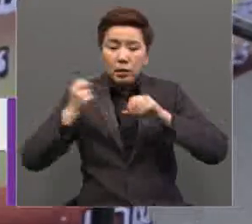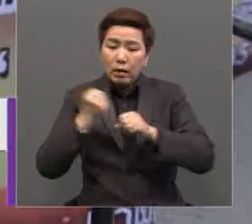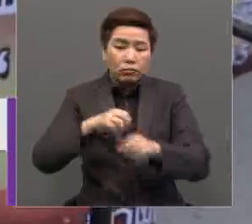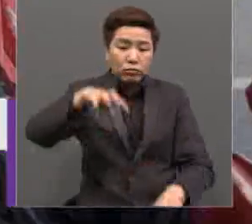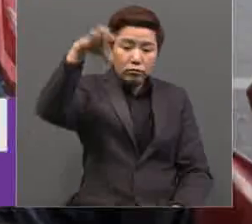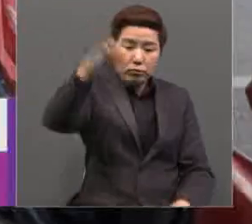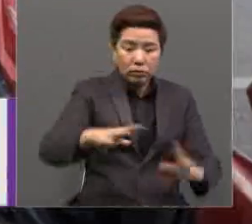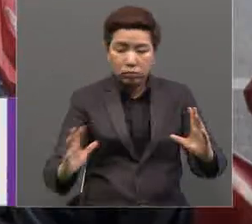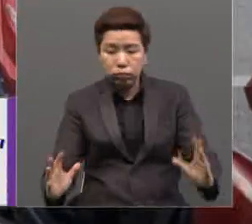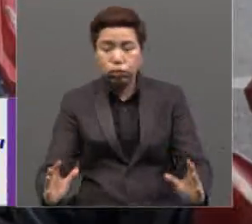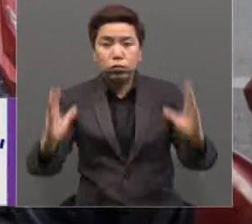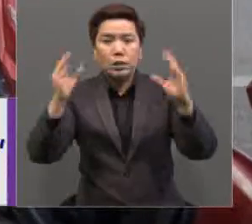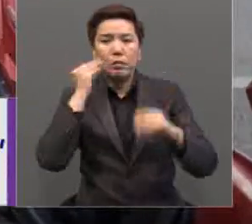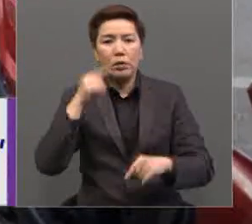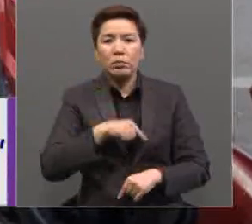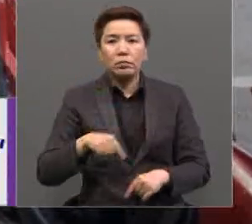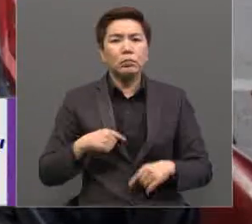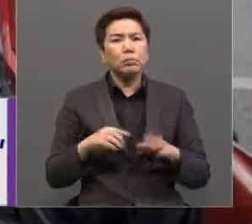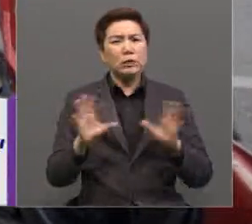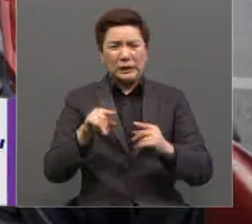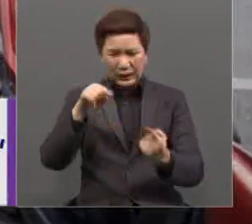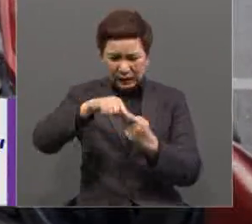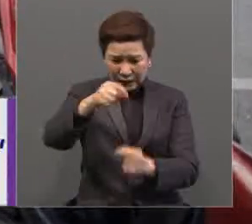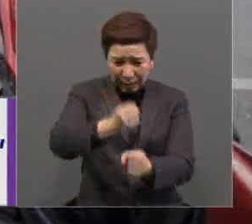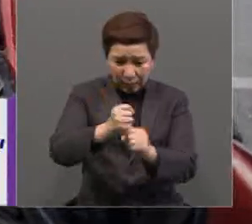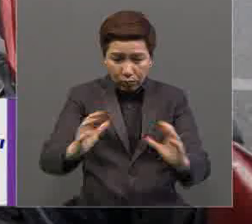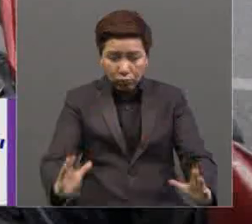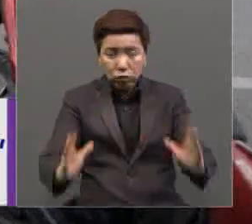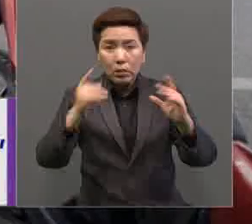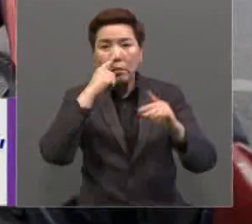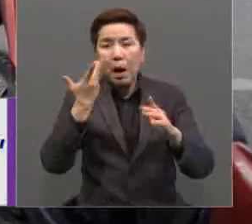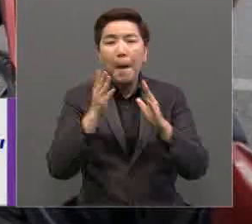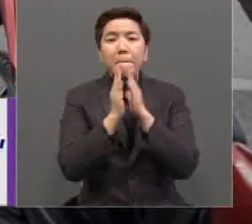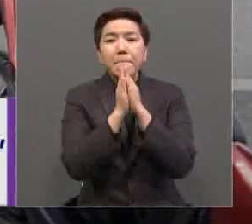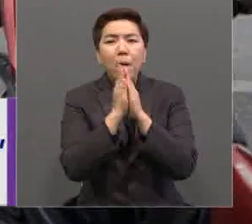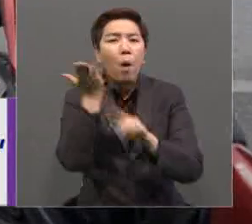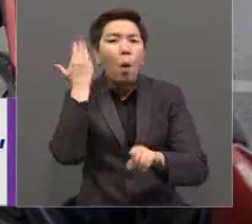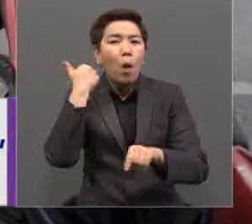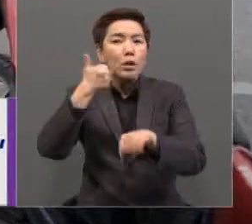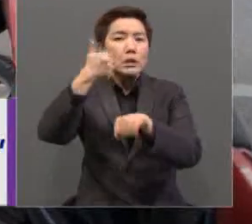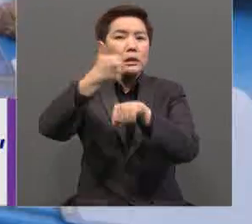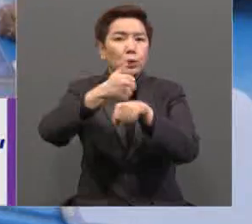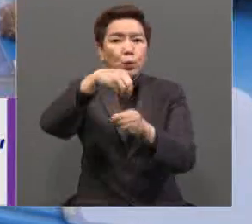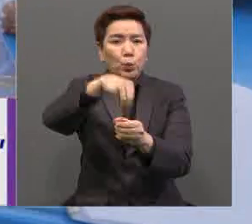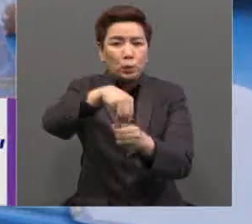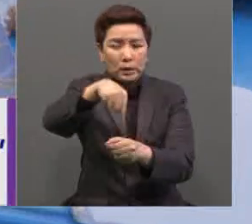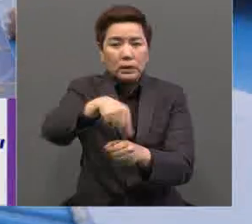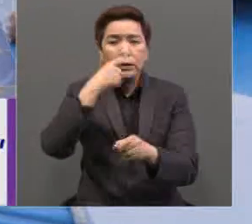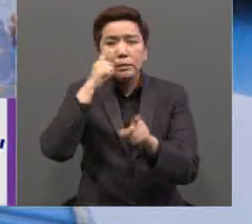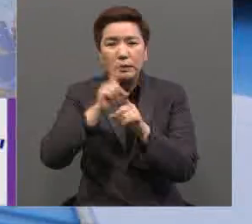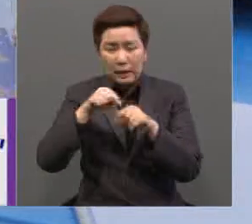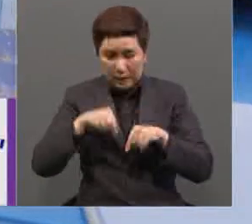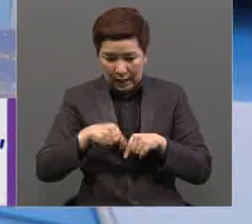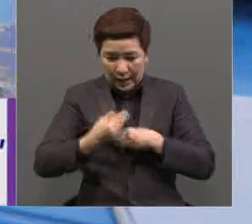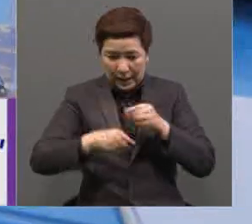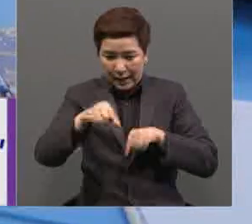เข้ามาสร้างอาคารพาณิชย์ซึ่งชาวบ้านมองว่าจุดที่จะให้สร้างเนี่ยบดบังศาลเจ้าเมืองมันจะคีรีคนแรกซึ่งตั้ง